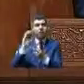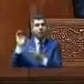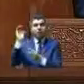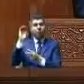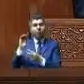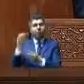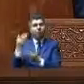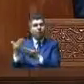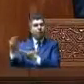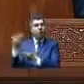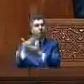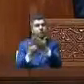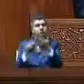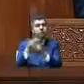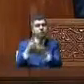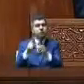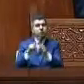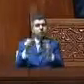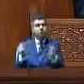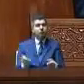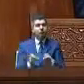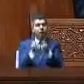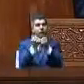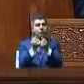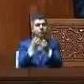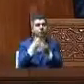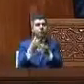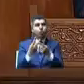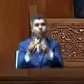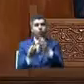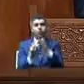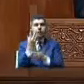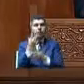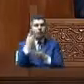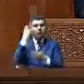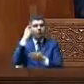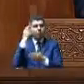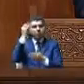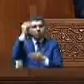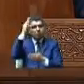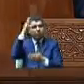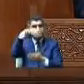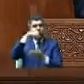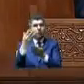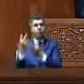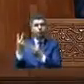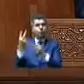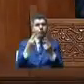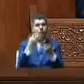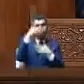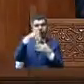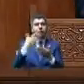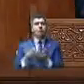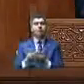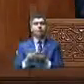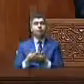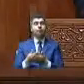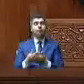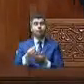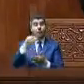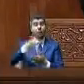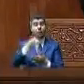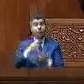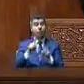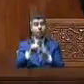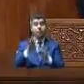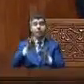النسيج الاقتصادي الوطني منها عبر تشجيع تحويل التكنولوجيا واندماج النسيج الإنتاجي المحلي. ومن أجل ذلك يسعى